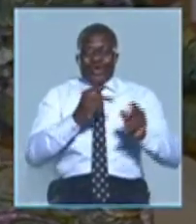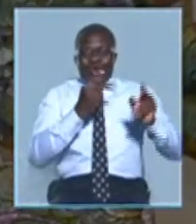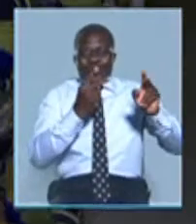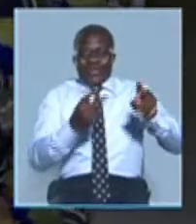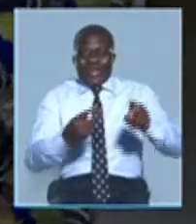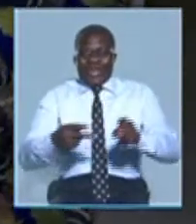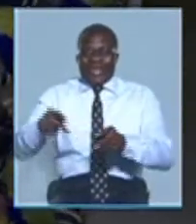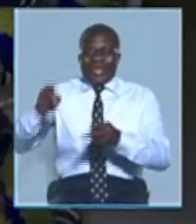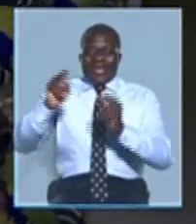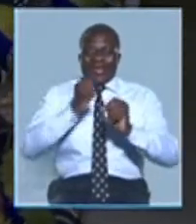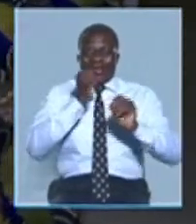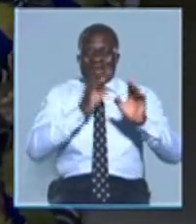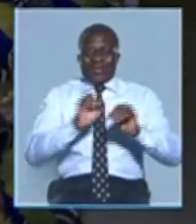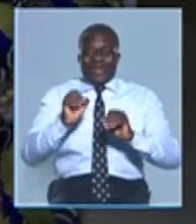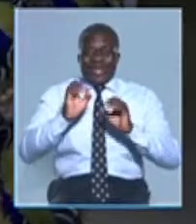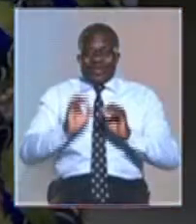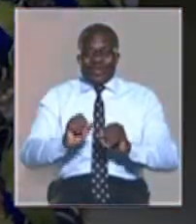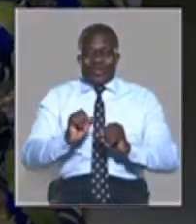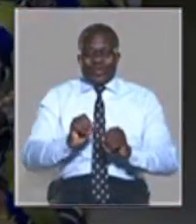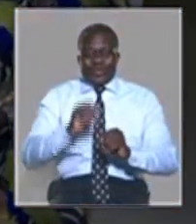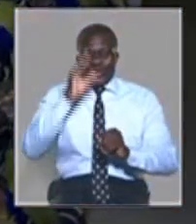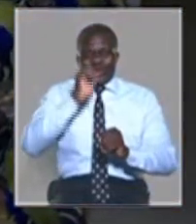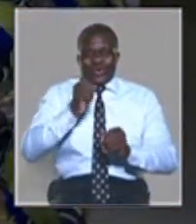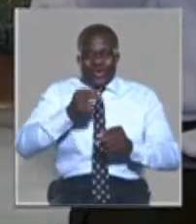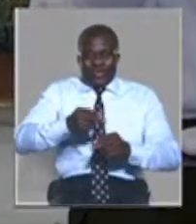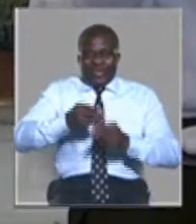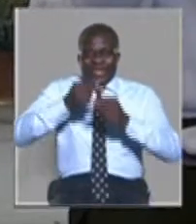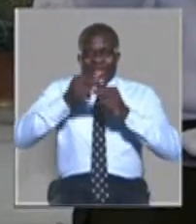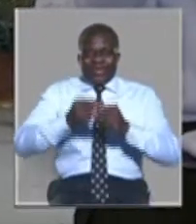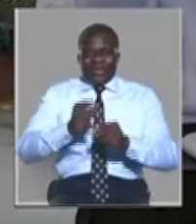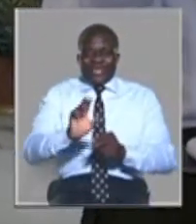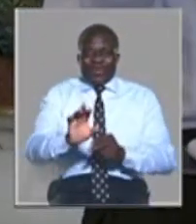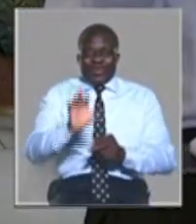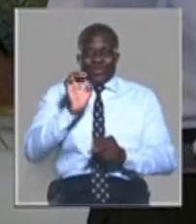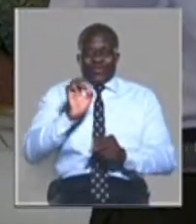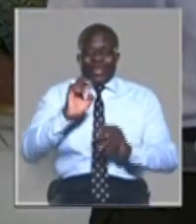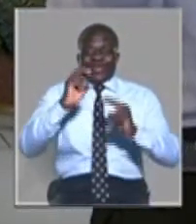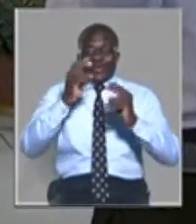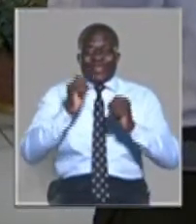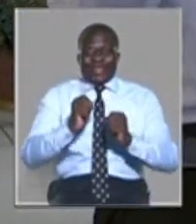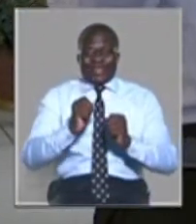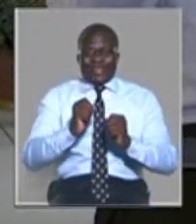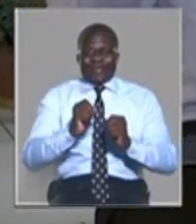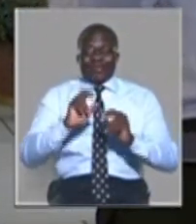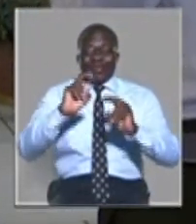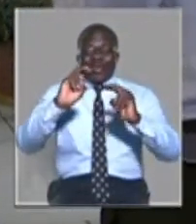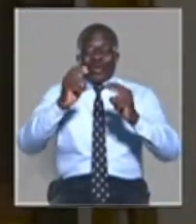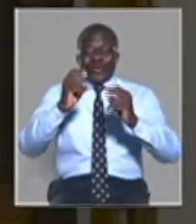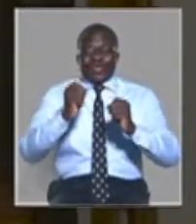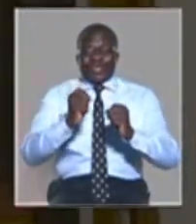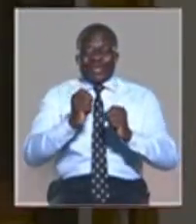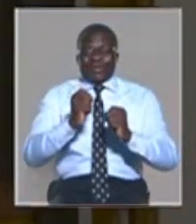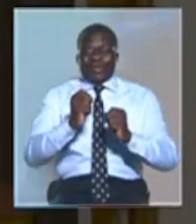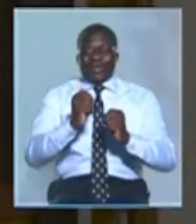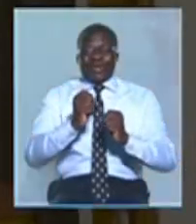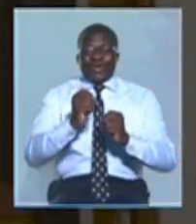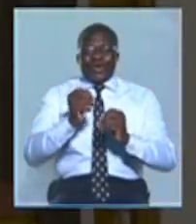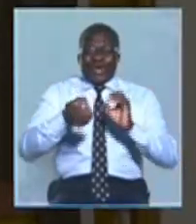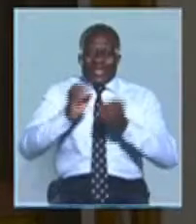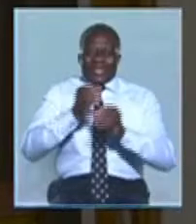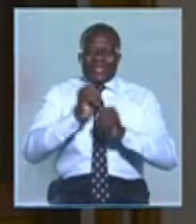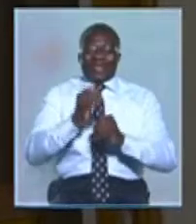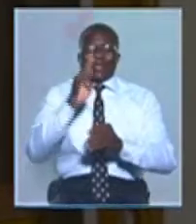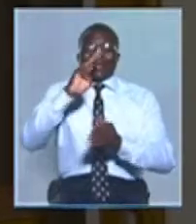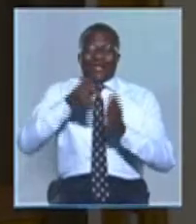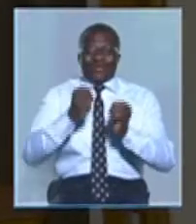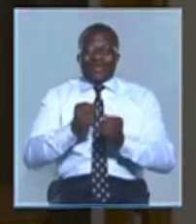Nokwe, Audrey Paty, l'éditeur, a pesé pour choisir le titre. Le titre, on a changé ça quatre fois. Et j'ai